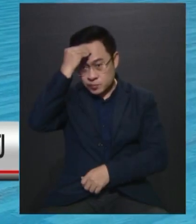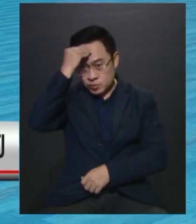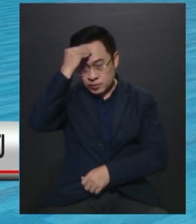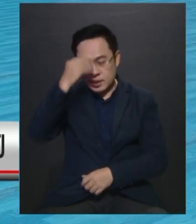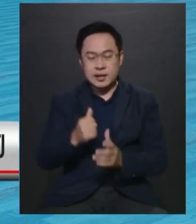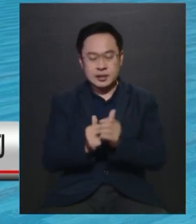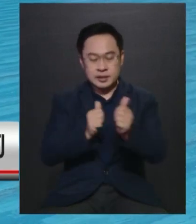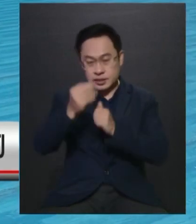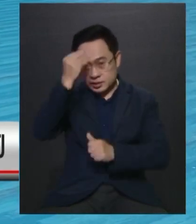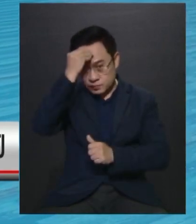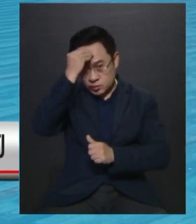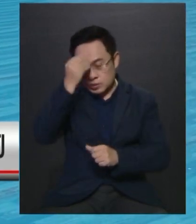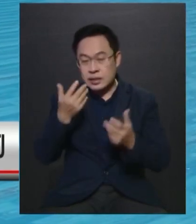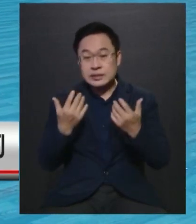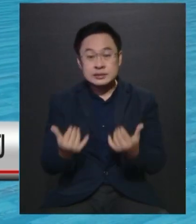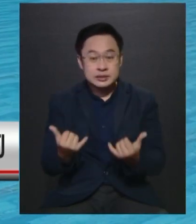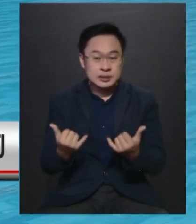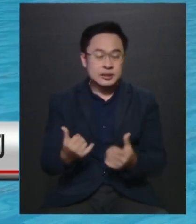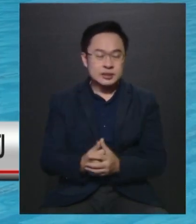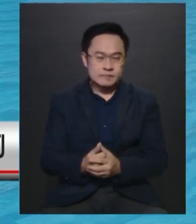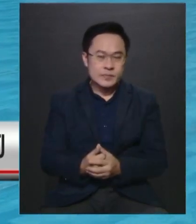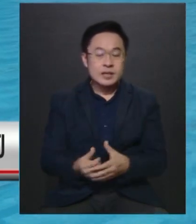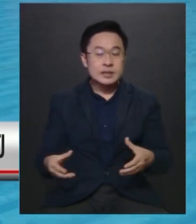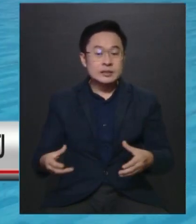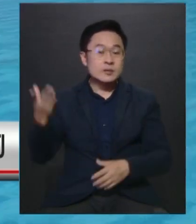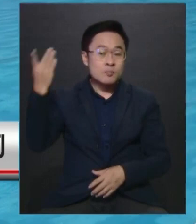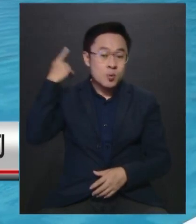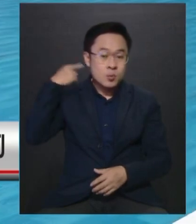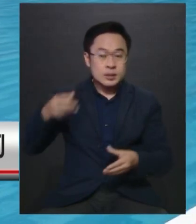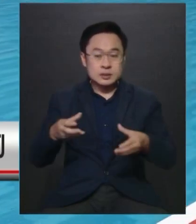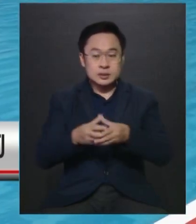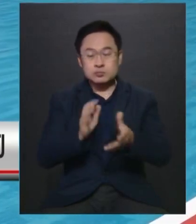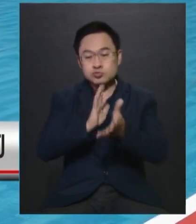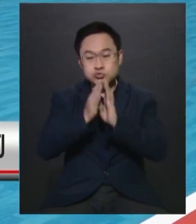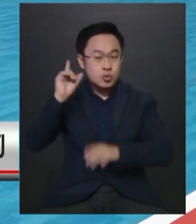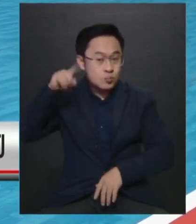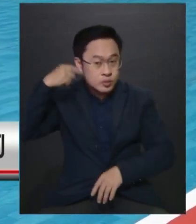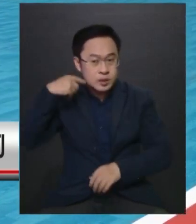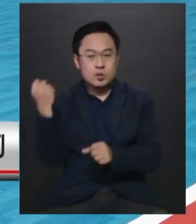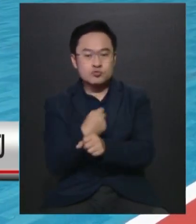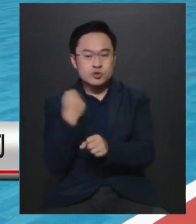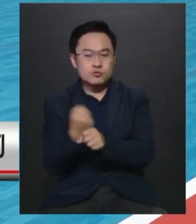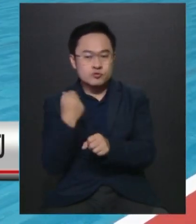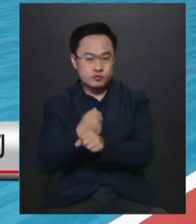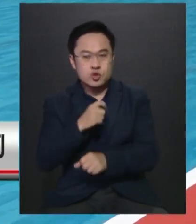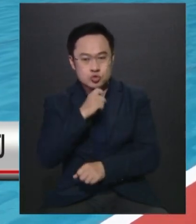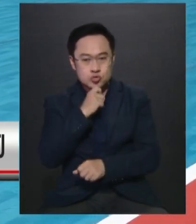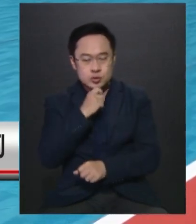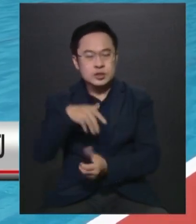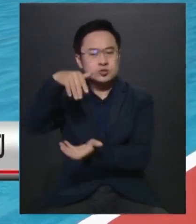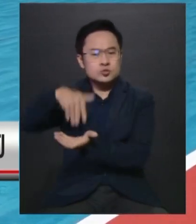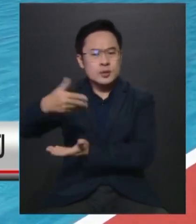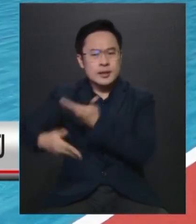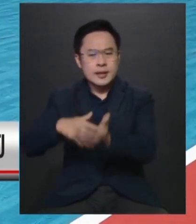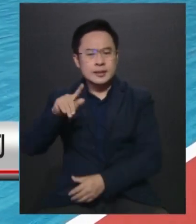อกับทีมชาติญี่ปุ่นซึ่งล่าสุดเมื่อวานนี้ค่ะทัพฟุตซอลหญิงนะก็ได้ลงฝึกซ้อมที่ Terminal 21 Hall ศูนย์การค้า